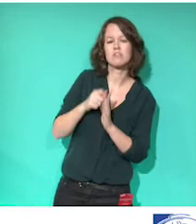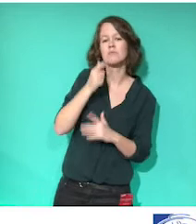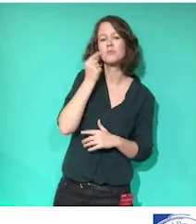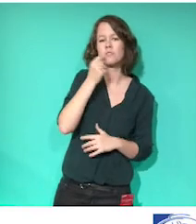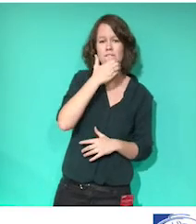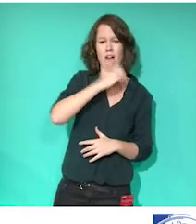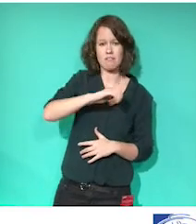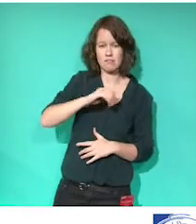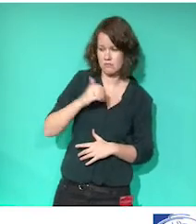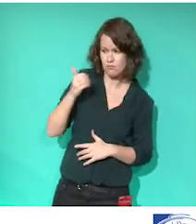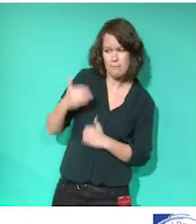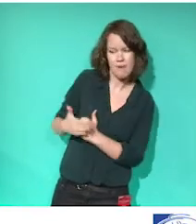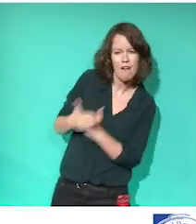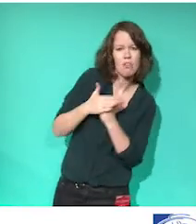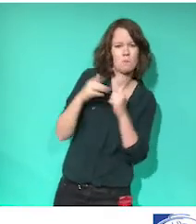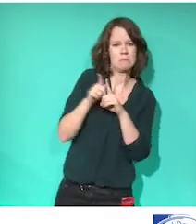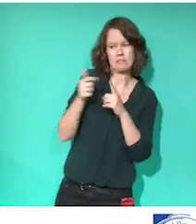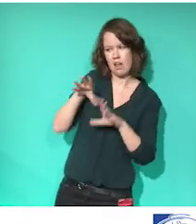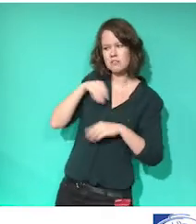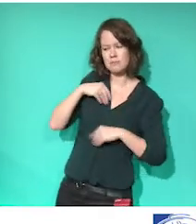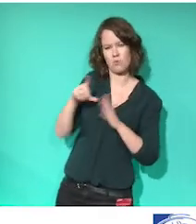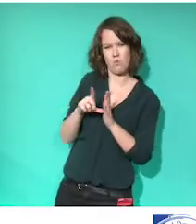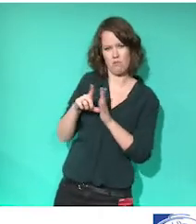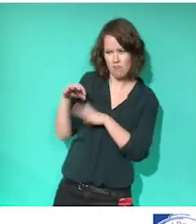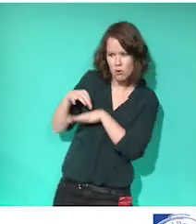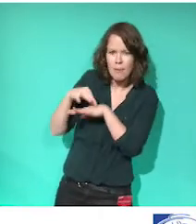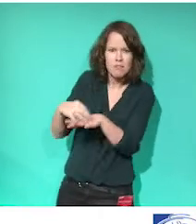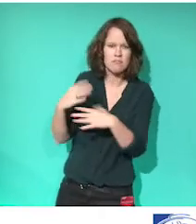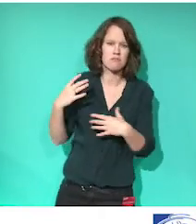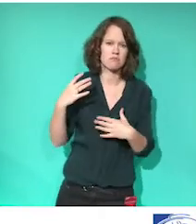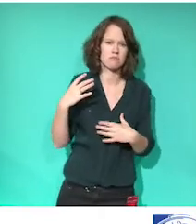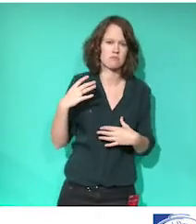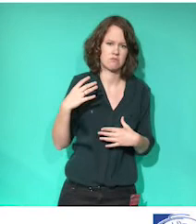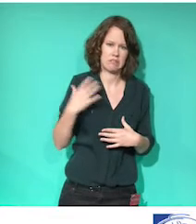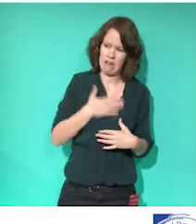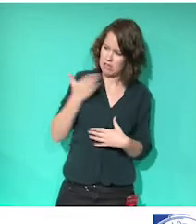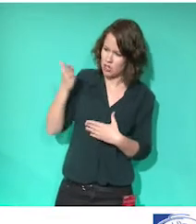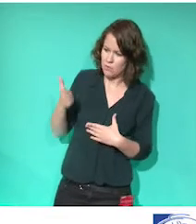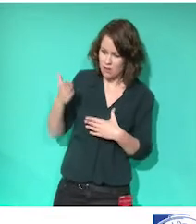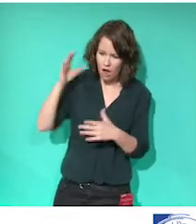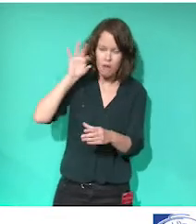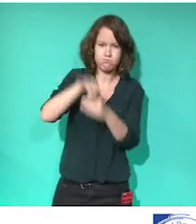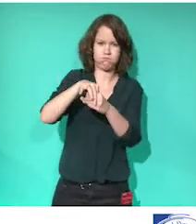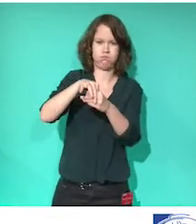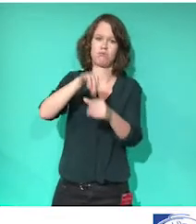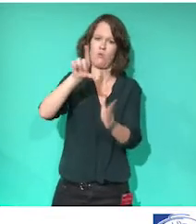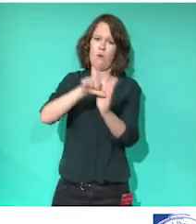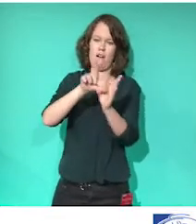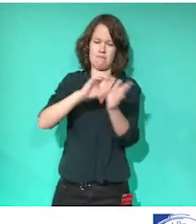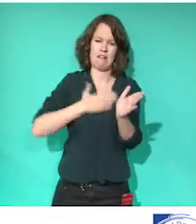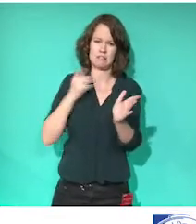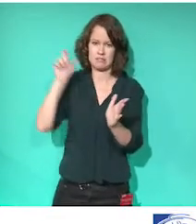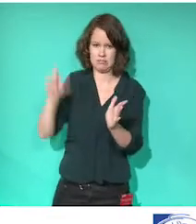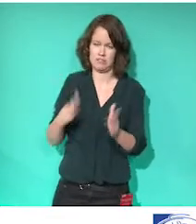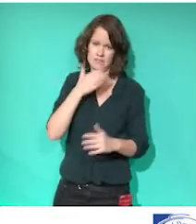Manuel Valls, qui a accepté cette loi, l'a accompagnée et nous a permis de la faire adopter. Cette loi qui fait de la